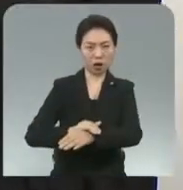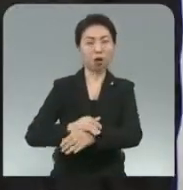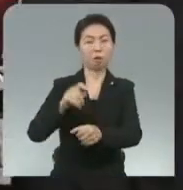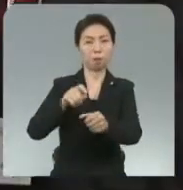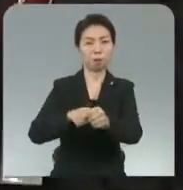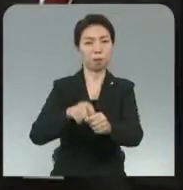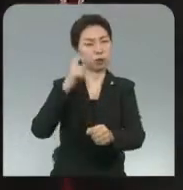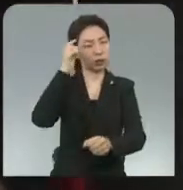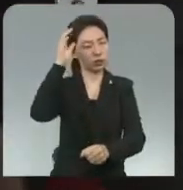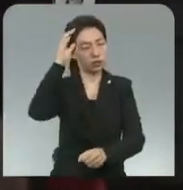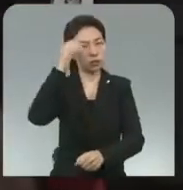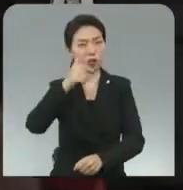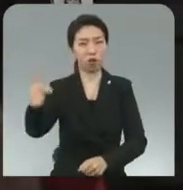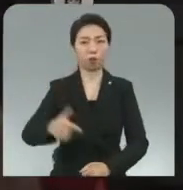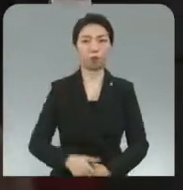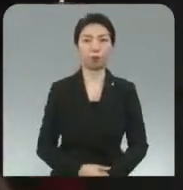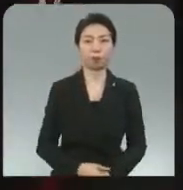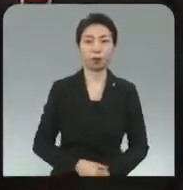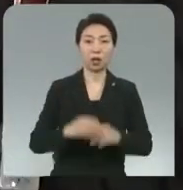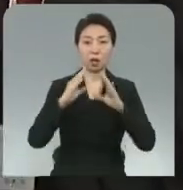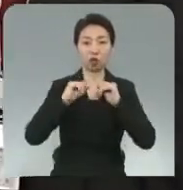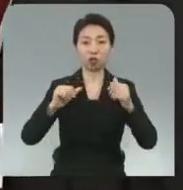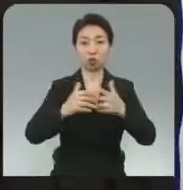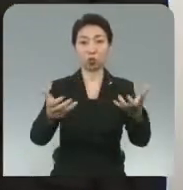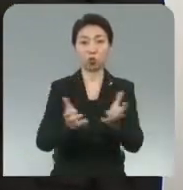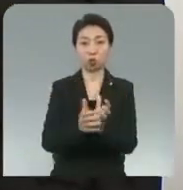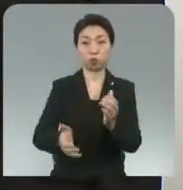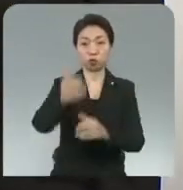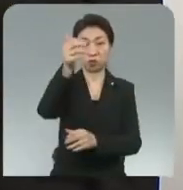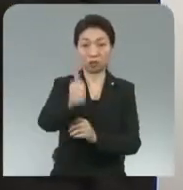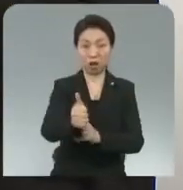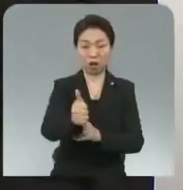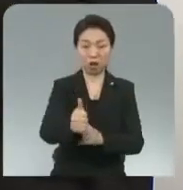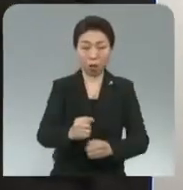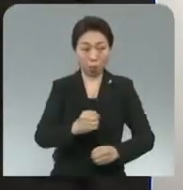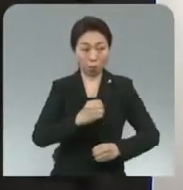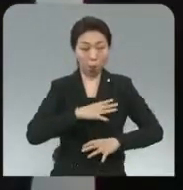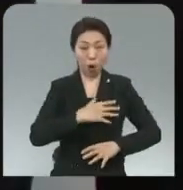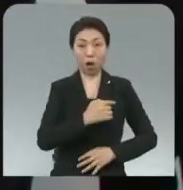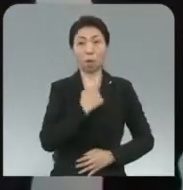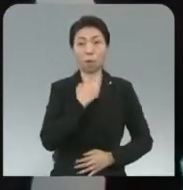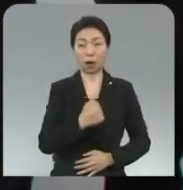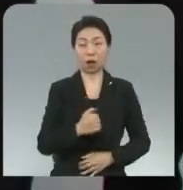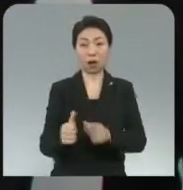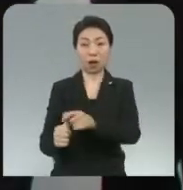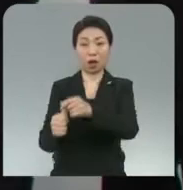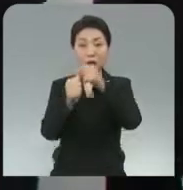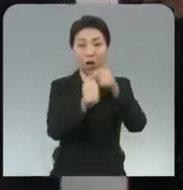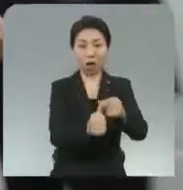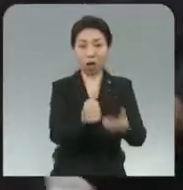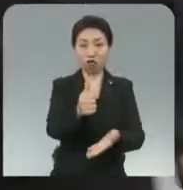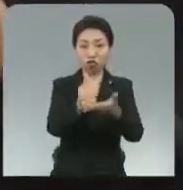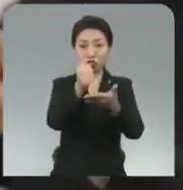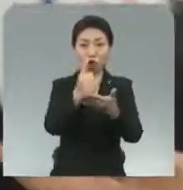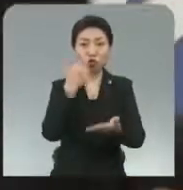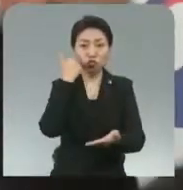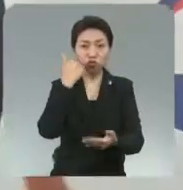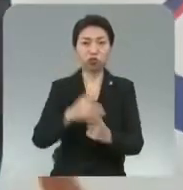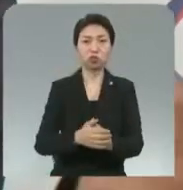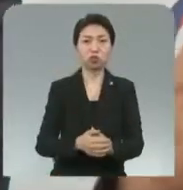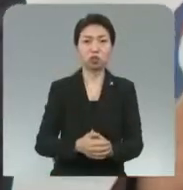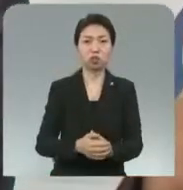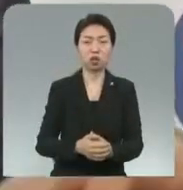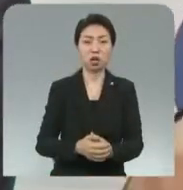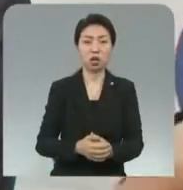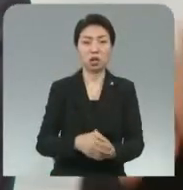khi đương nhiệm chức Thứ trưởng Bộ Kế hoạch và tài chính ông Chu cũng được đánh giá cao về năng lực lập kế hoạch và điều phối các vấn đề của quốc gia